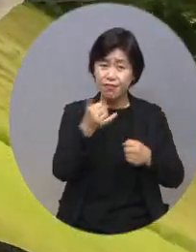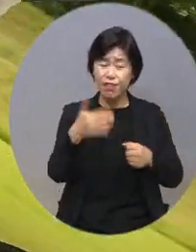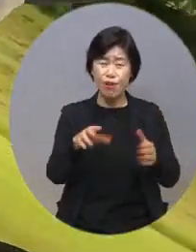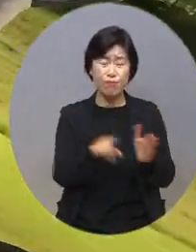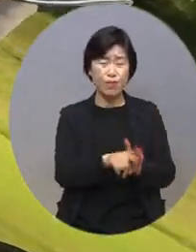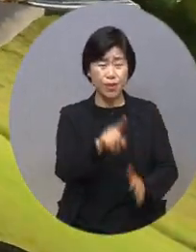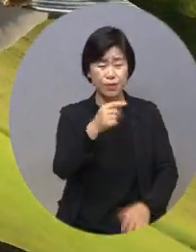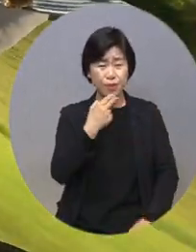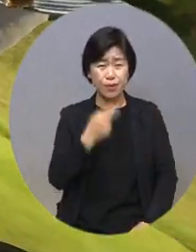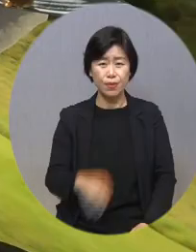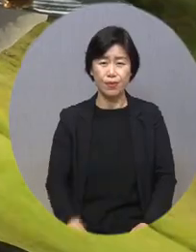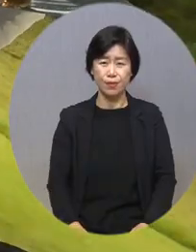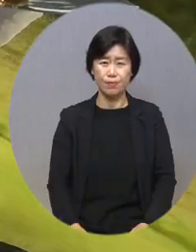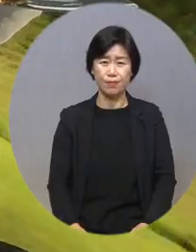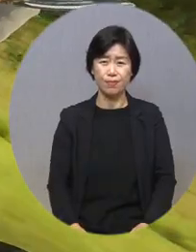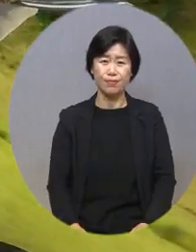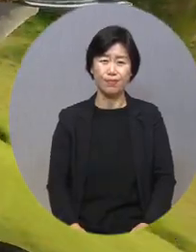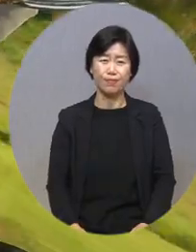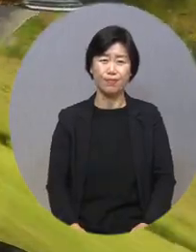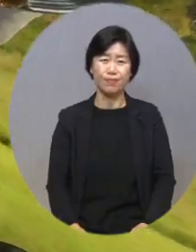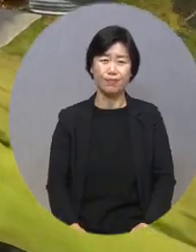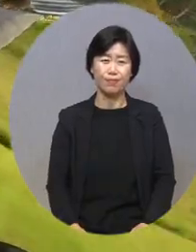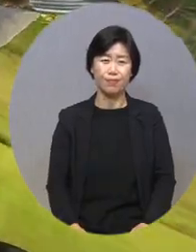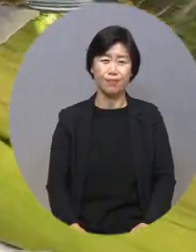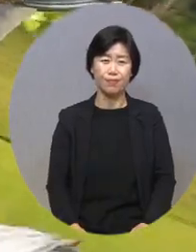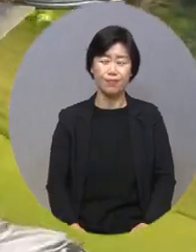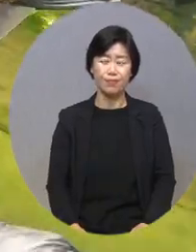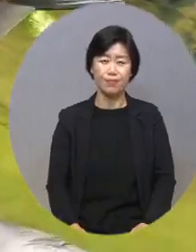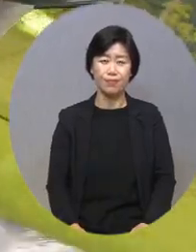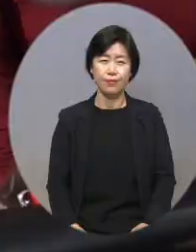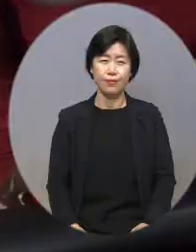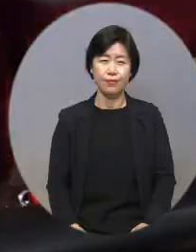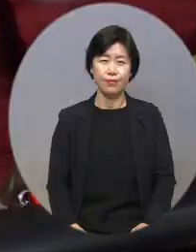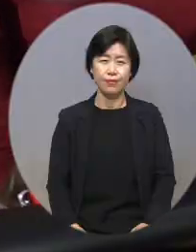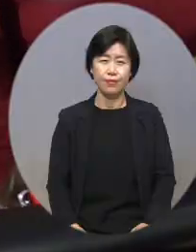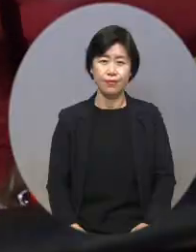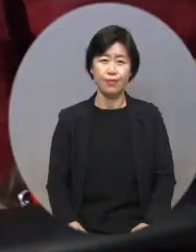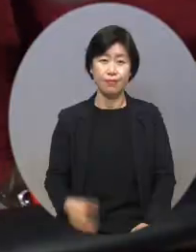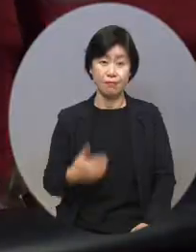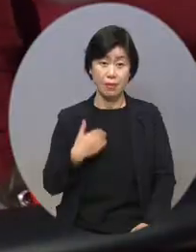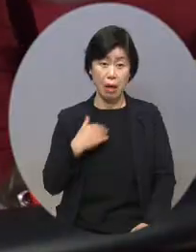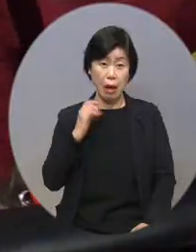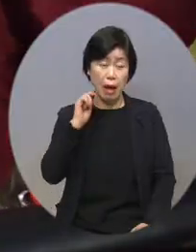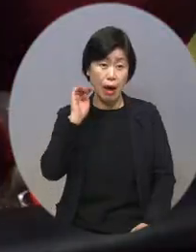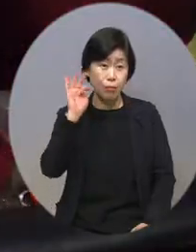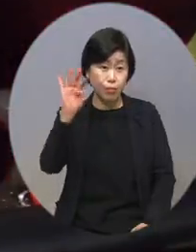아무 소용이 없고. 네 박범재의 낚시팀이었습니다. 골프와